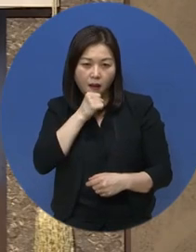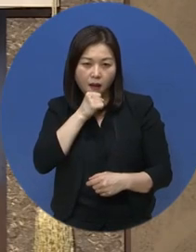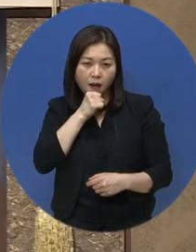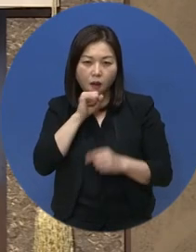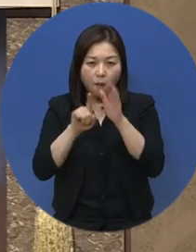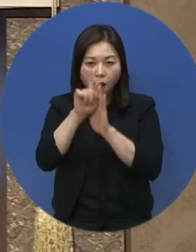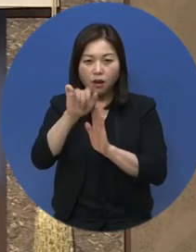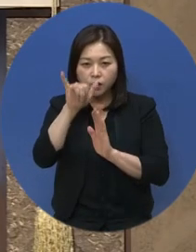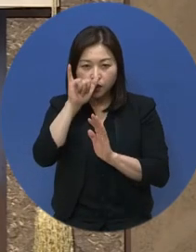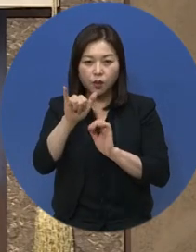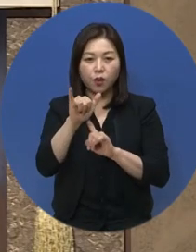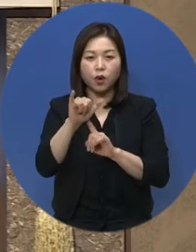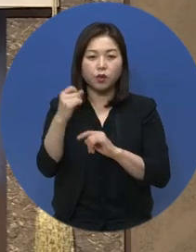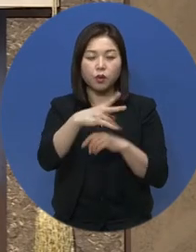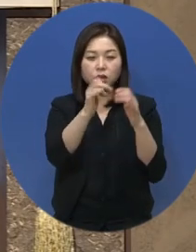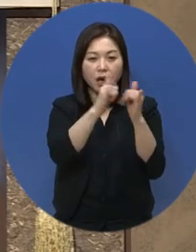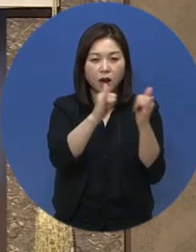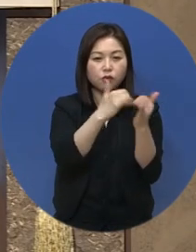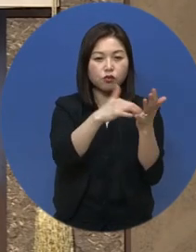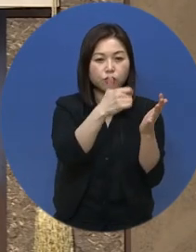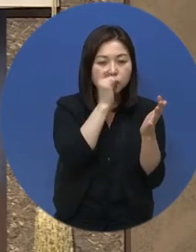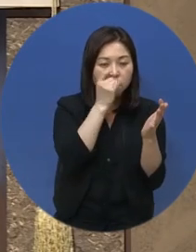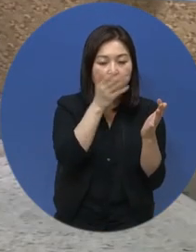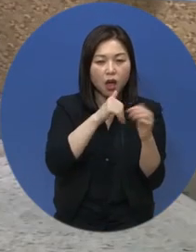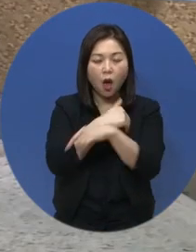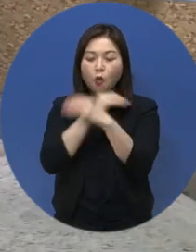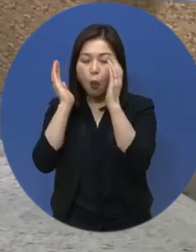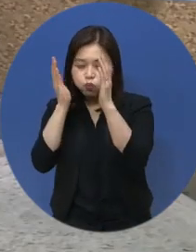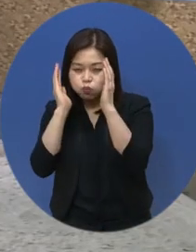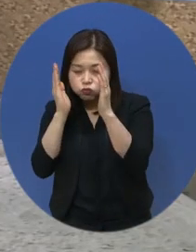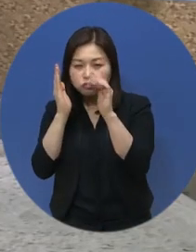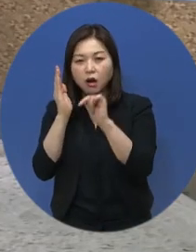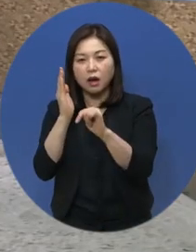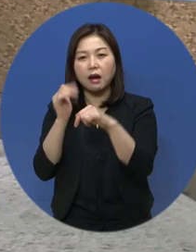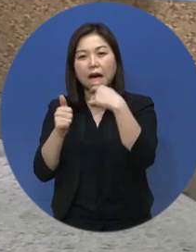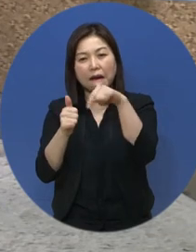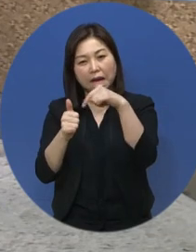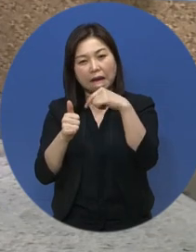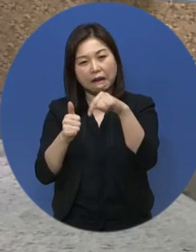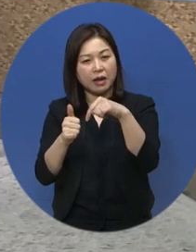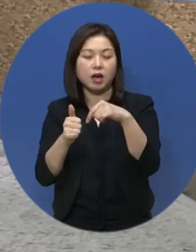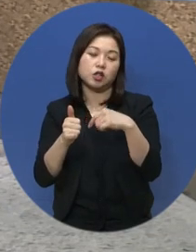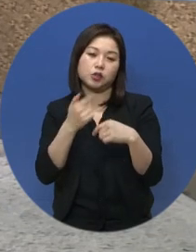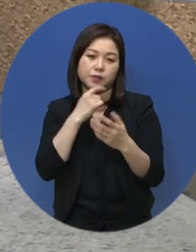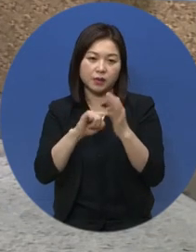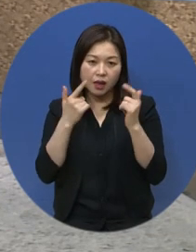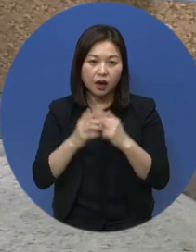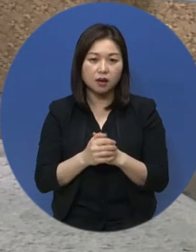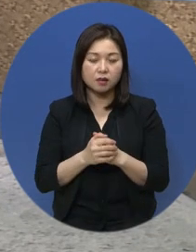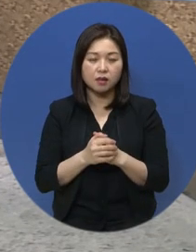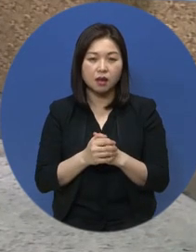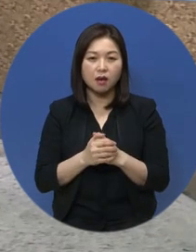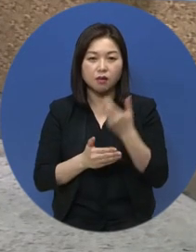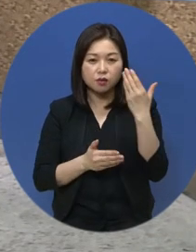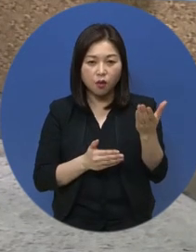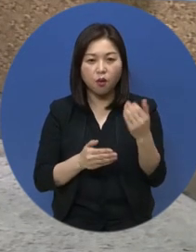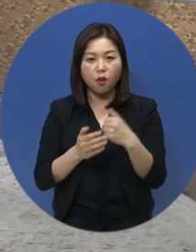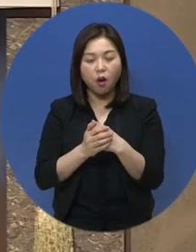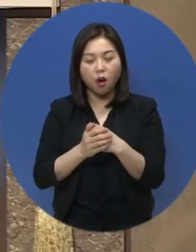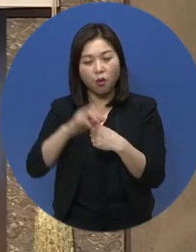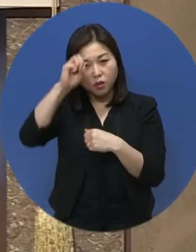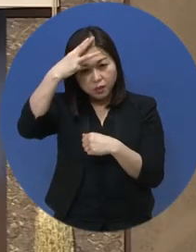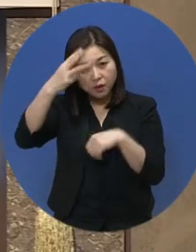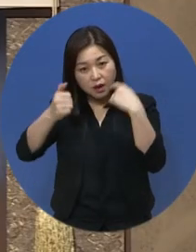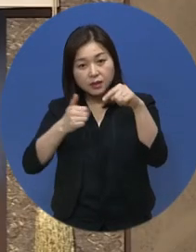인력이 부족하거든요. 네네. 혹시 MC님 그 고등학교 3학년 가르쳐 보셨어요? 아니요, 가르쳐본 적 굉장히 어렵죠. 그런데 예. 이